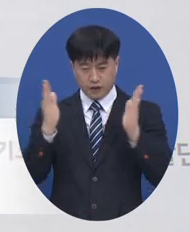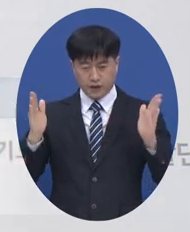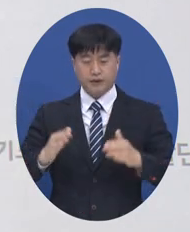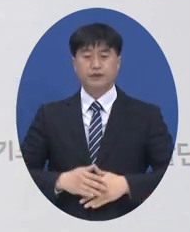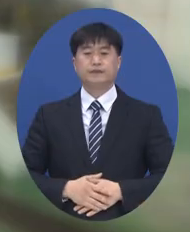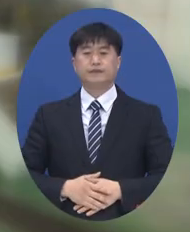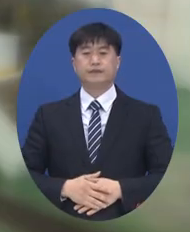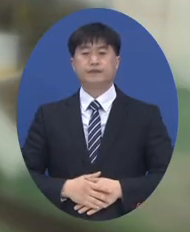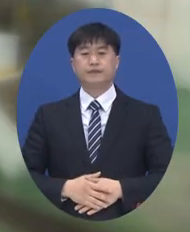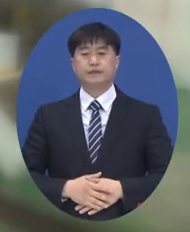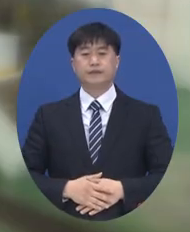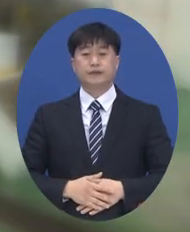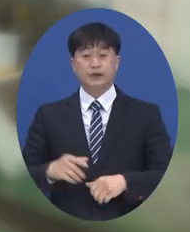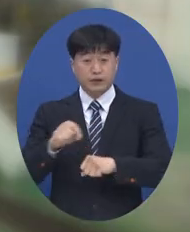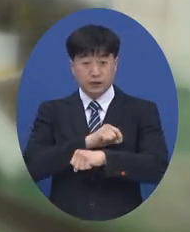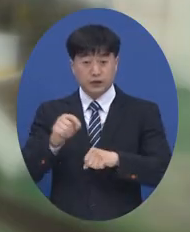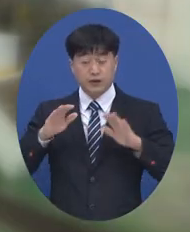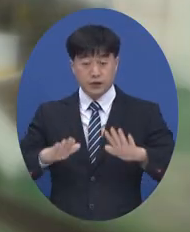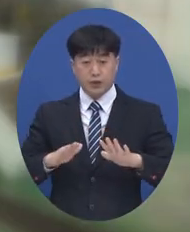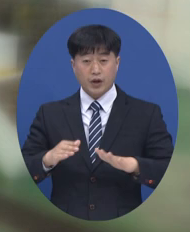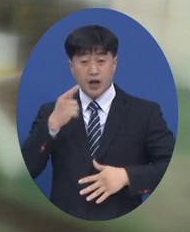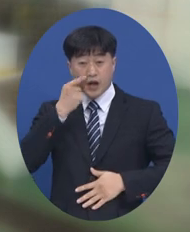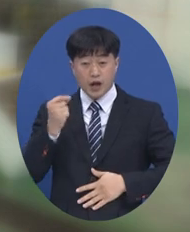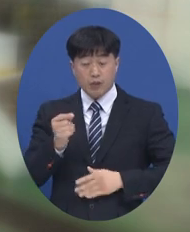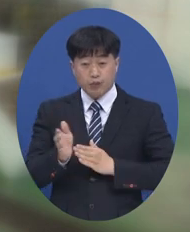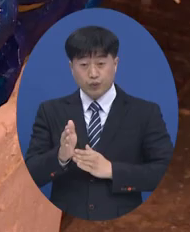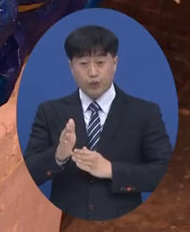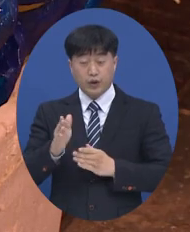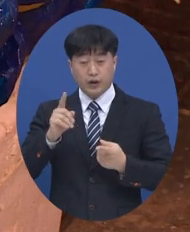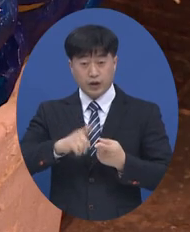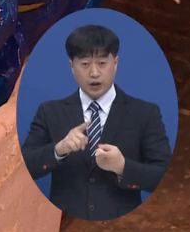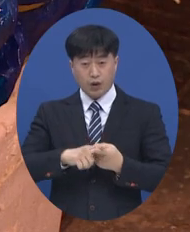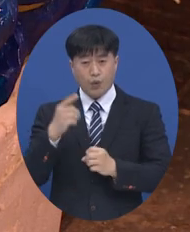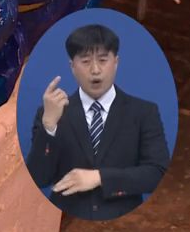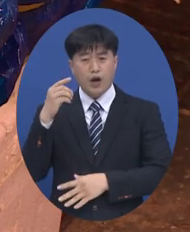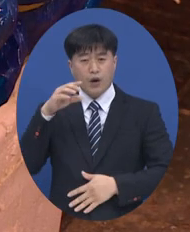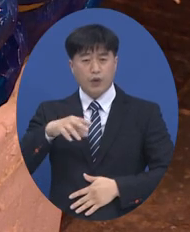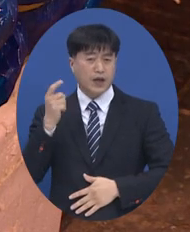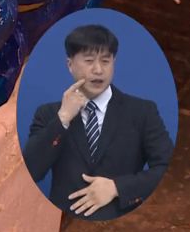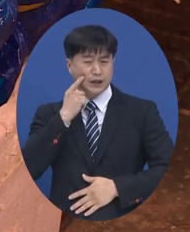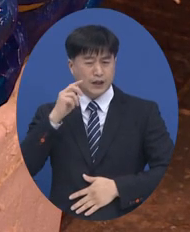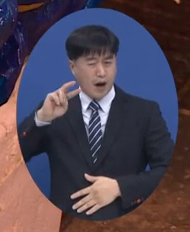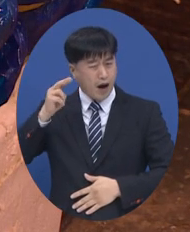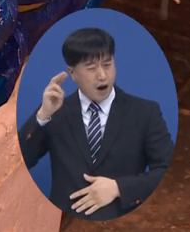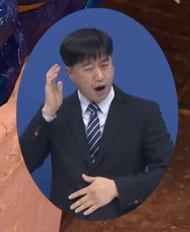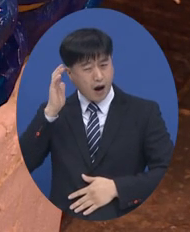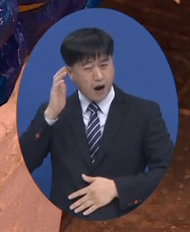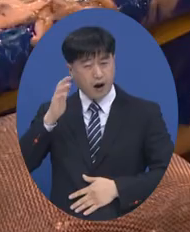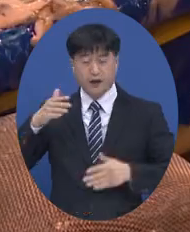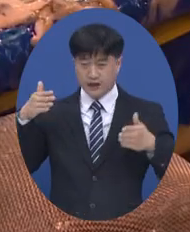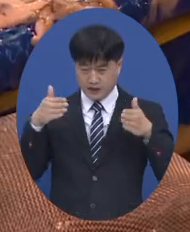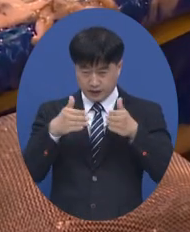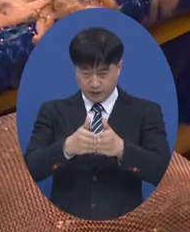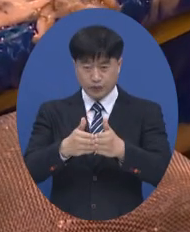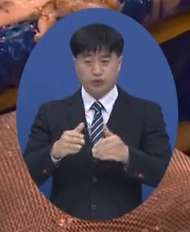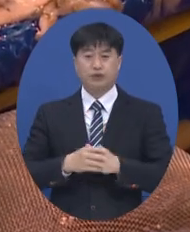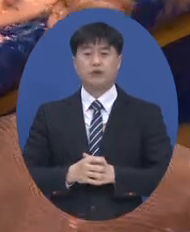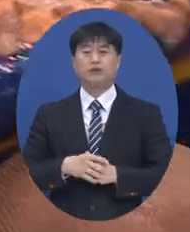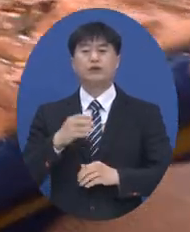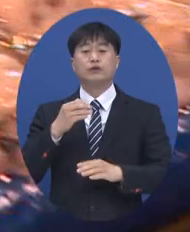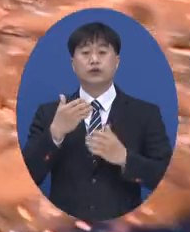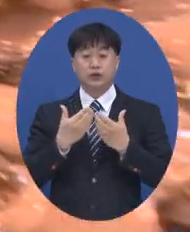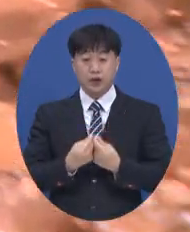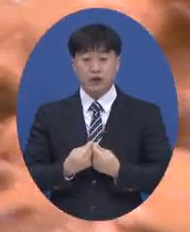되었습니다. 특히 이번엔 일본산 수산물에 대한 원산지 거짓 혼동 표시 여부를 집중했는데 이